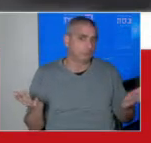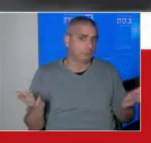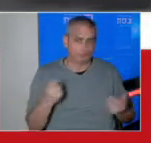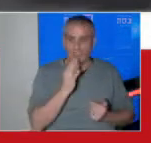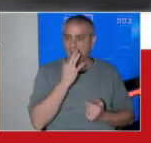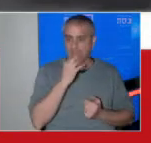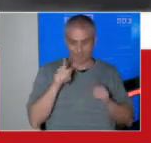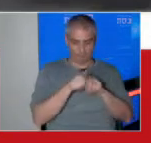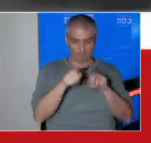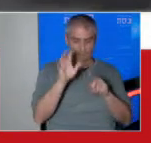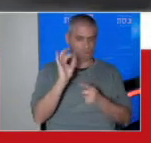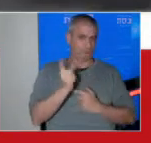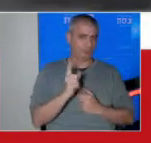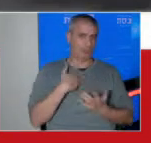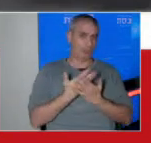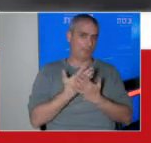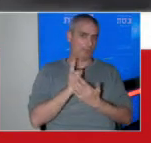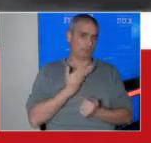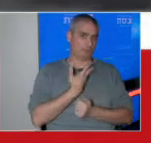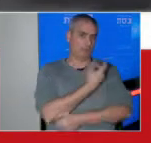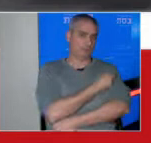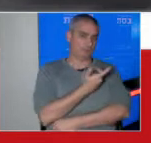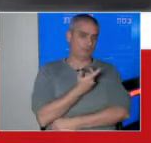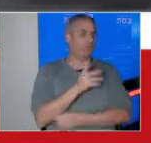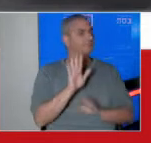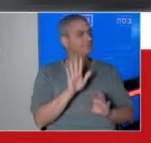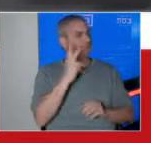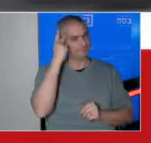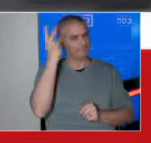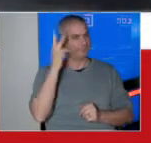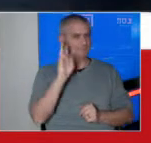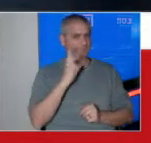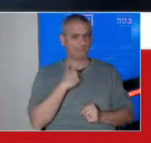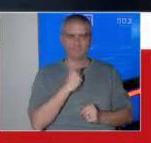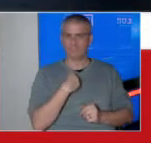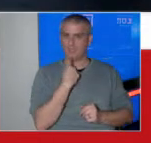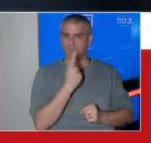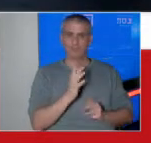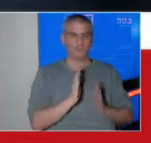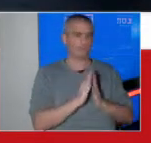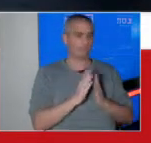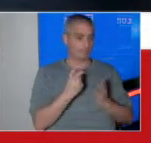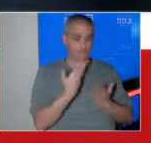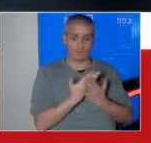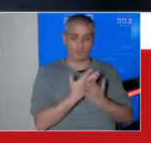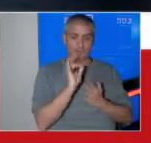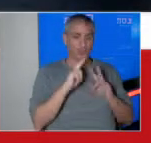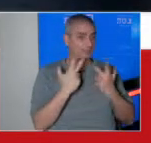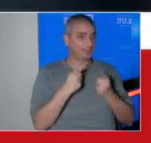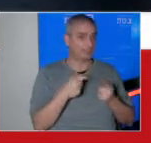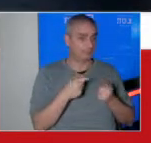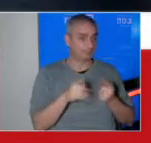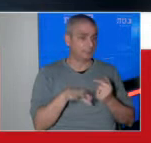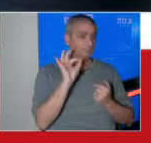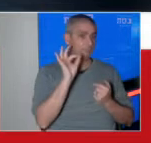שהם בגילאים האלה שלא ימלצנו להם גם. כן, אבל פרופסור צמחוני, אני חייב לומר לך, כי מההמלצה של הצוות